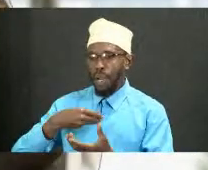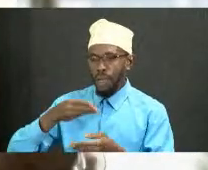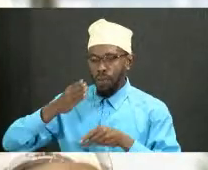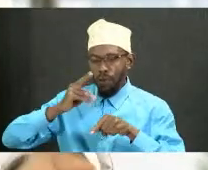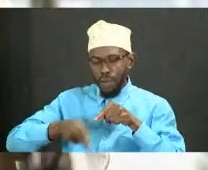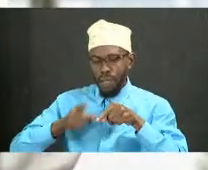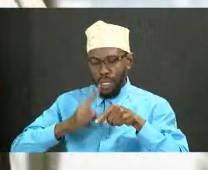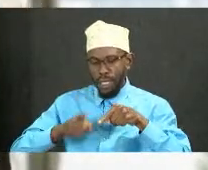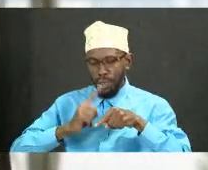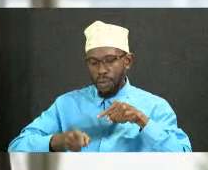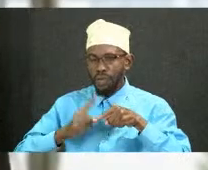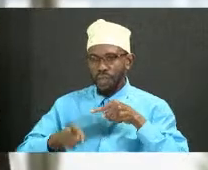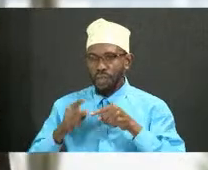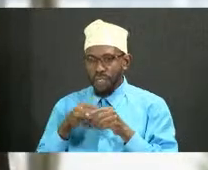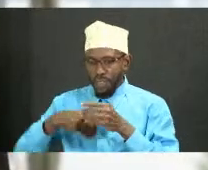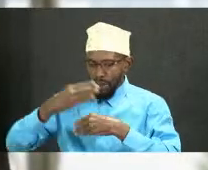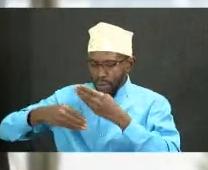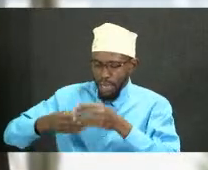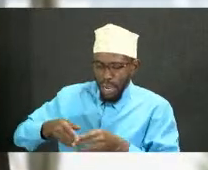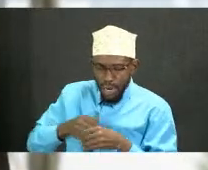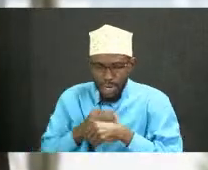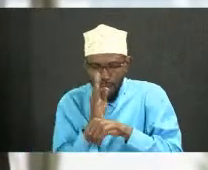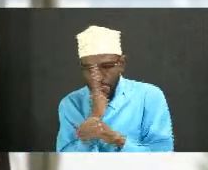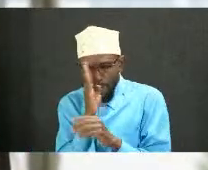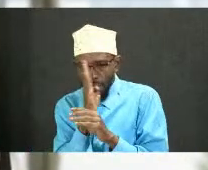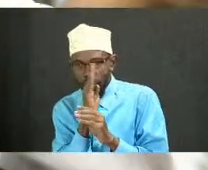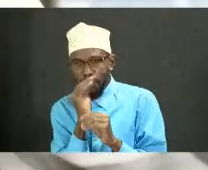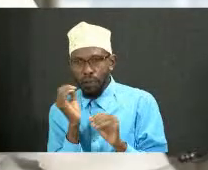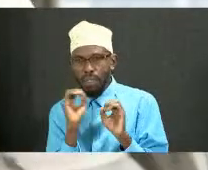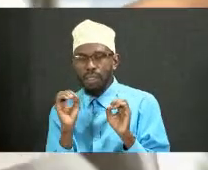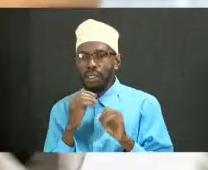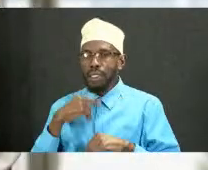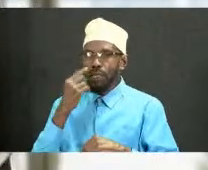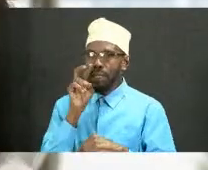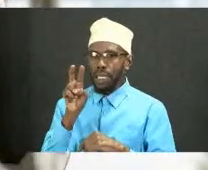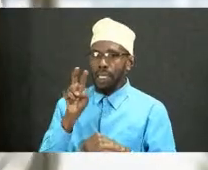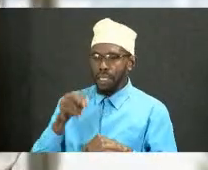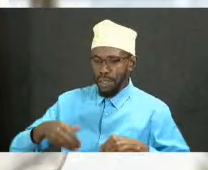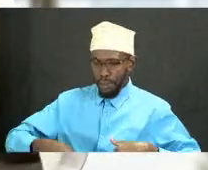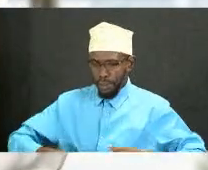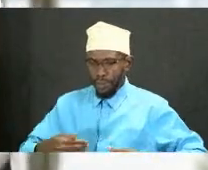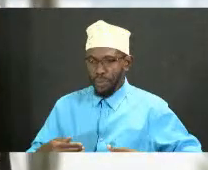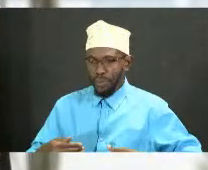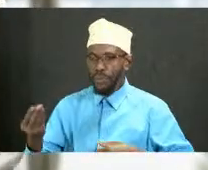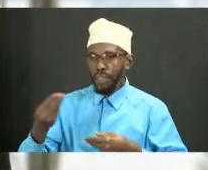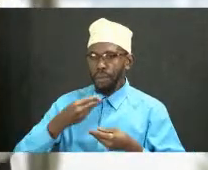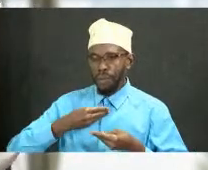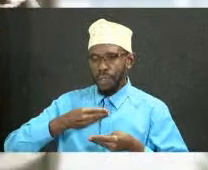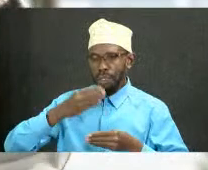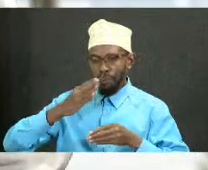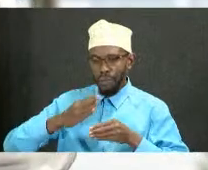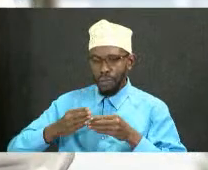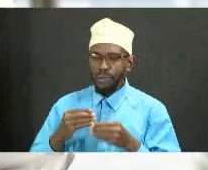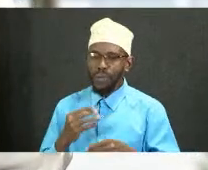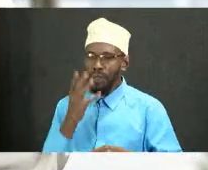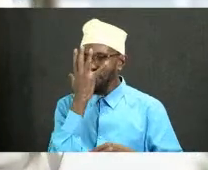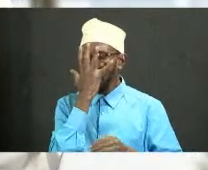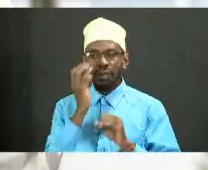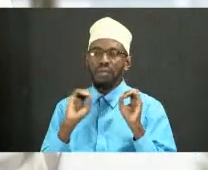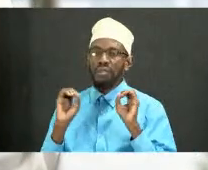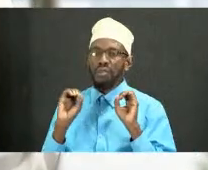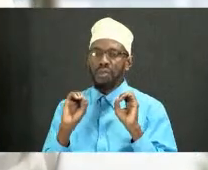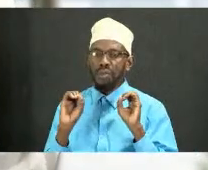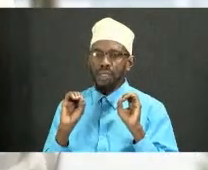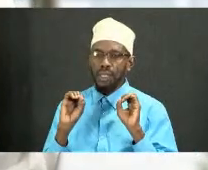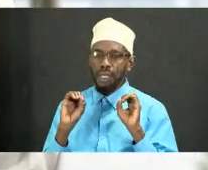mboga utaona haya, pengine utazificha zile mboga na kadhalika. Lakini siku hizi unaona hata watoto wadogo watakwenda amenunua, yani vimekuwa kawaida.